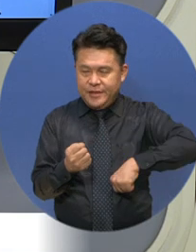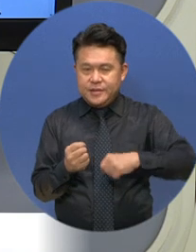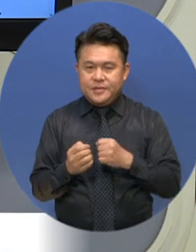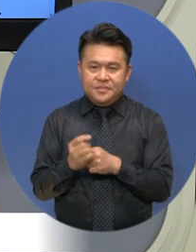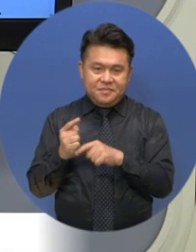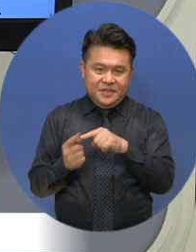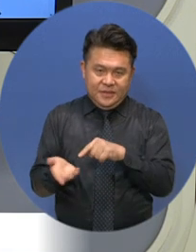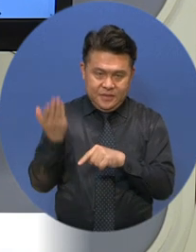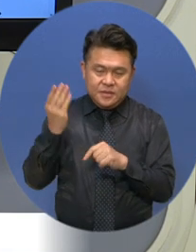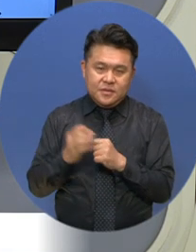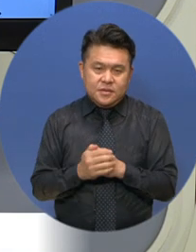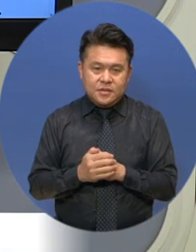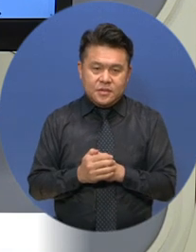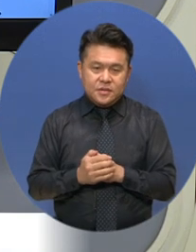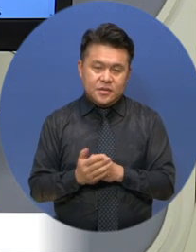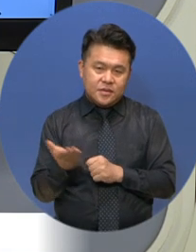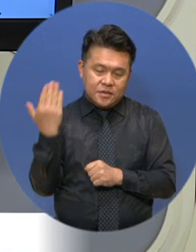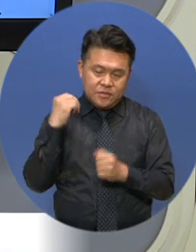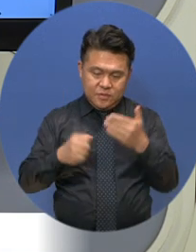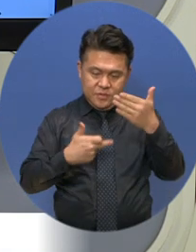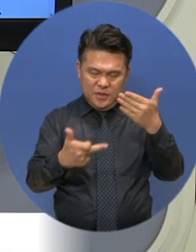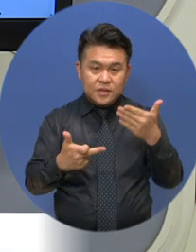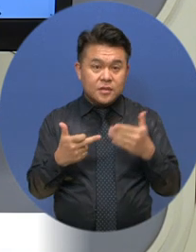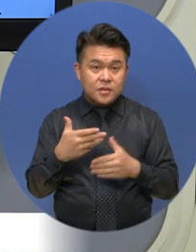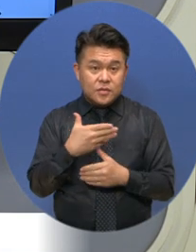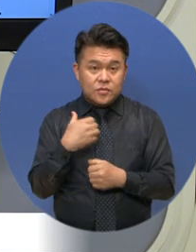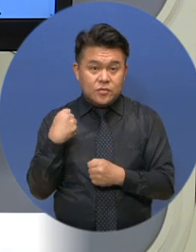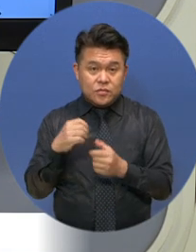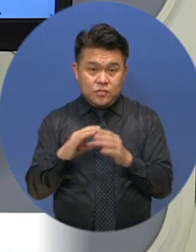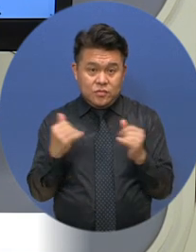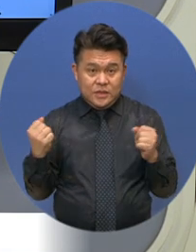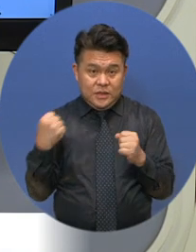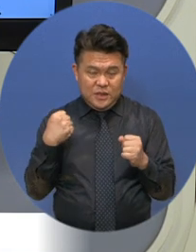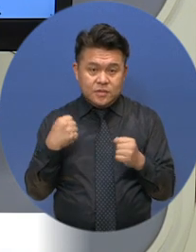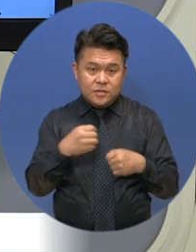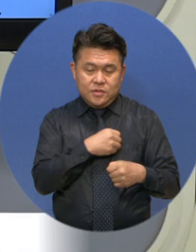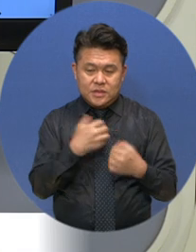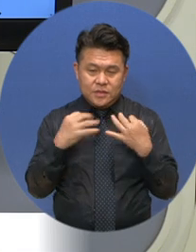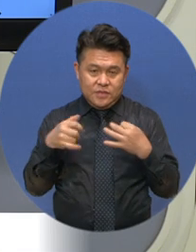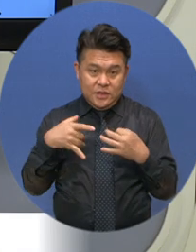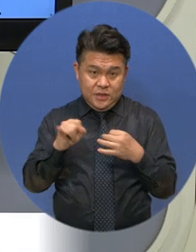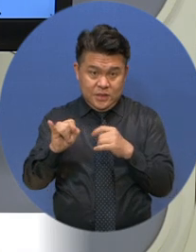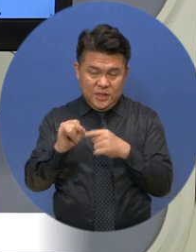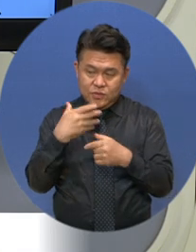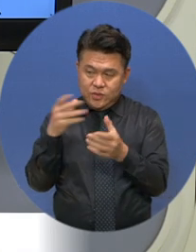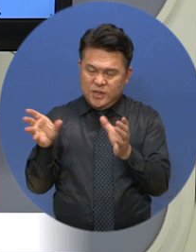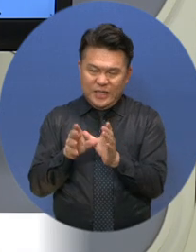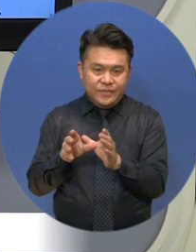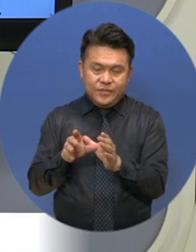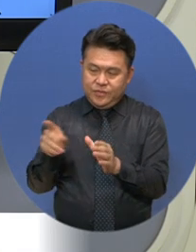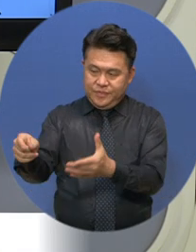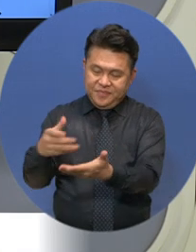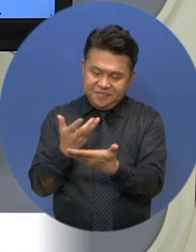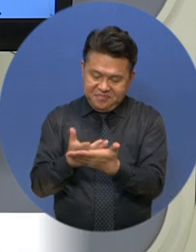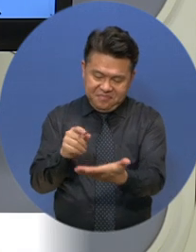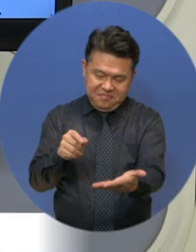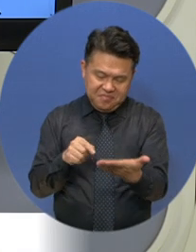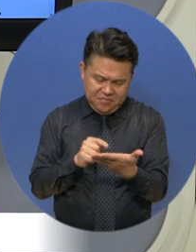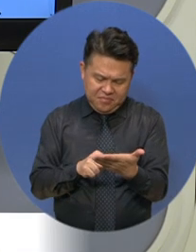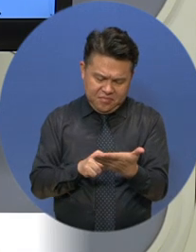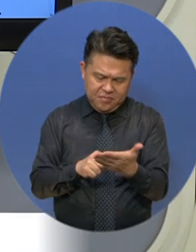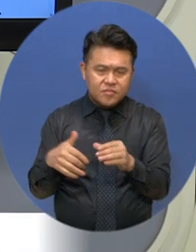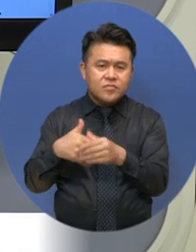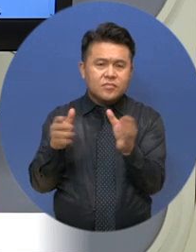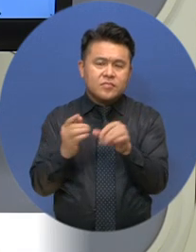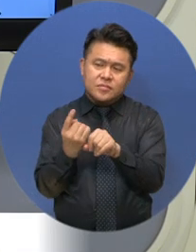의원의 보건복지부로부터 제출받은 중증장애인 생산품 우선구매 실적 자료에 따르면 문체부 는